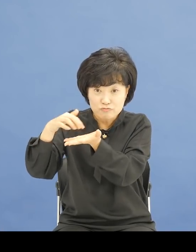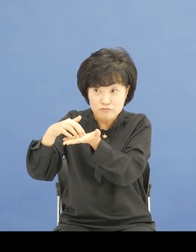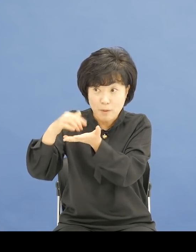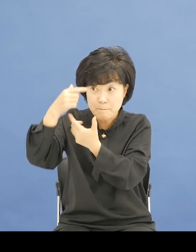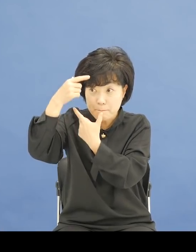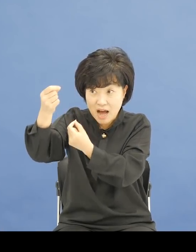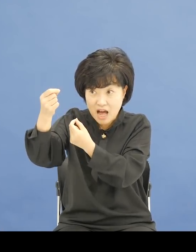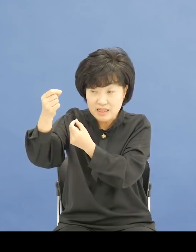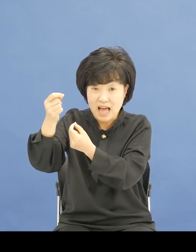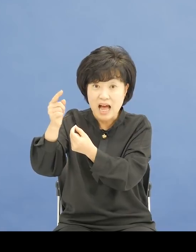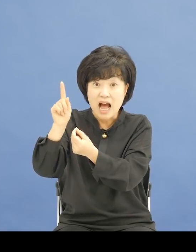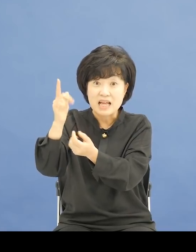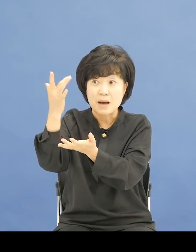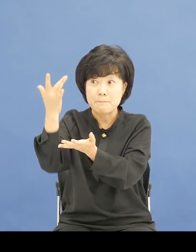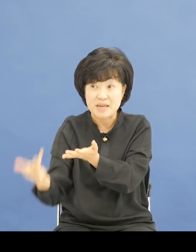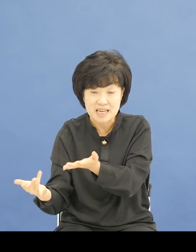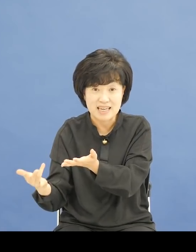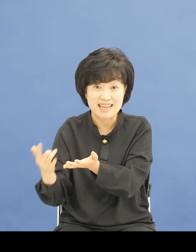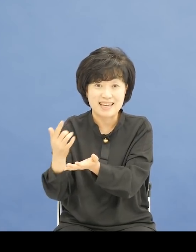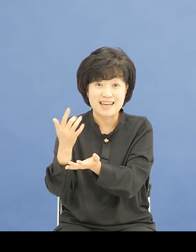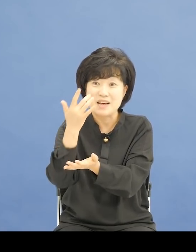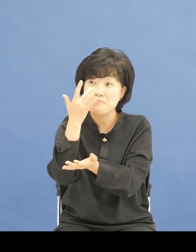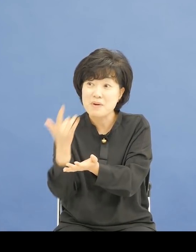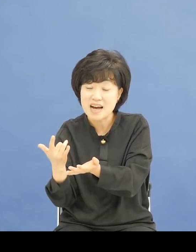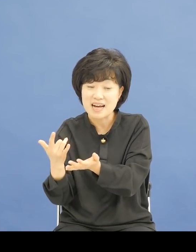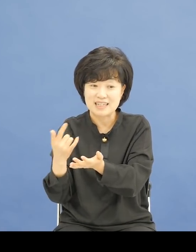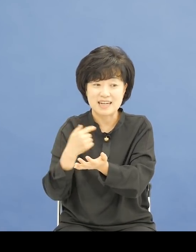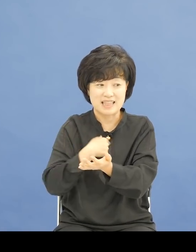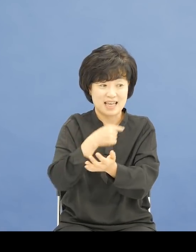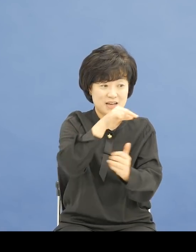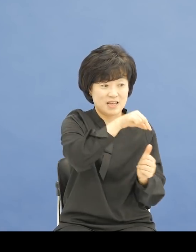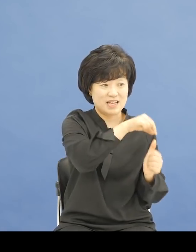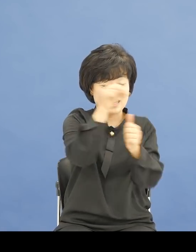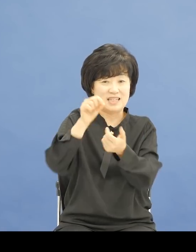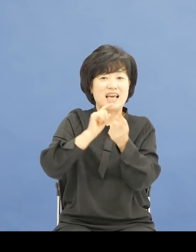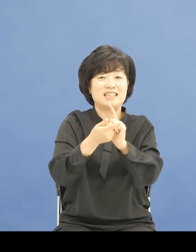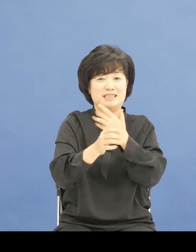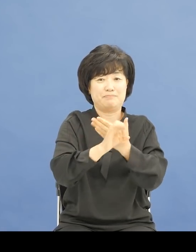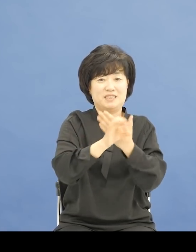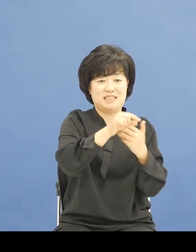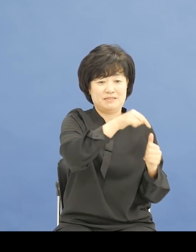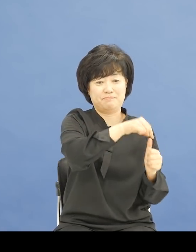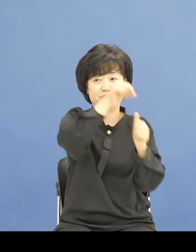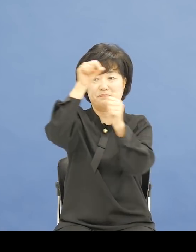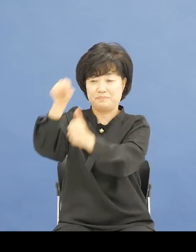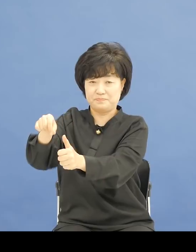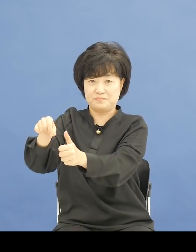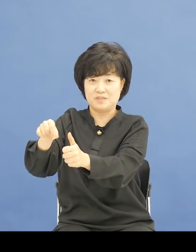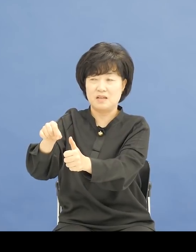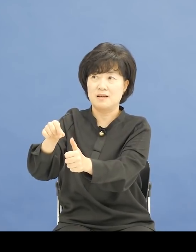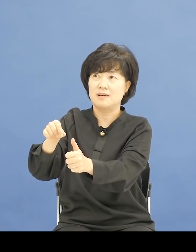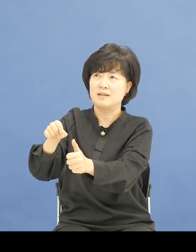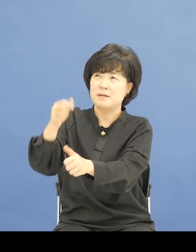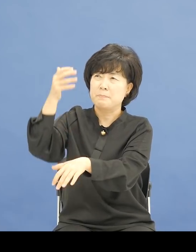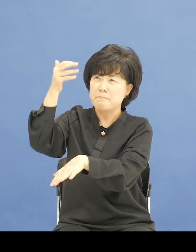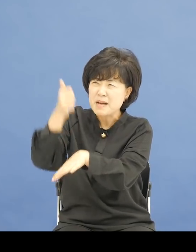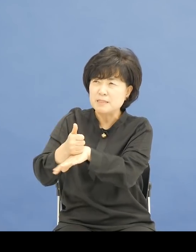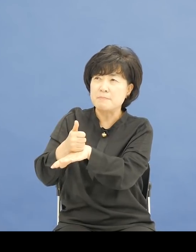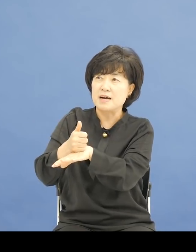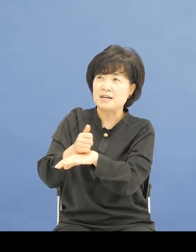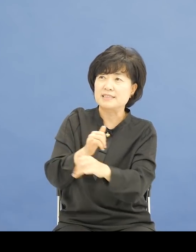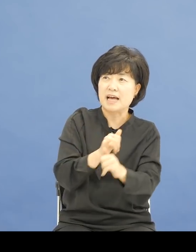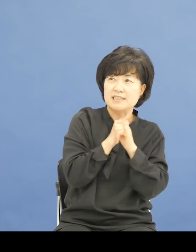펑크를 내가지고 그 자리에 빈자리가 생겨서 제가 보조교사로 따라가자고 해서 마지막으로 한 번만 하나님께 한번